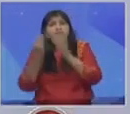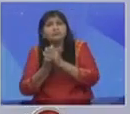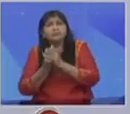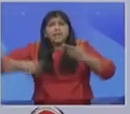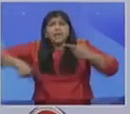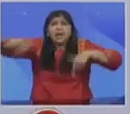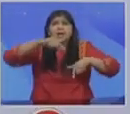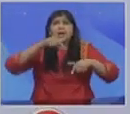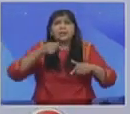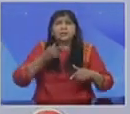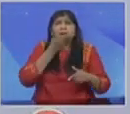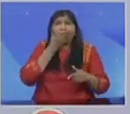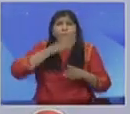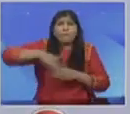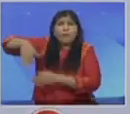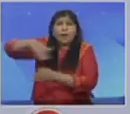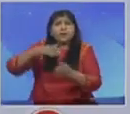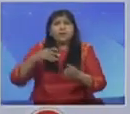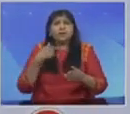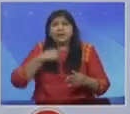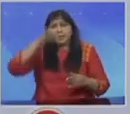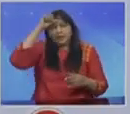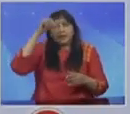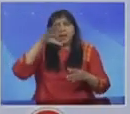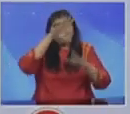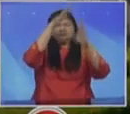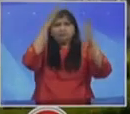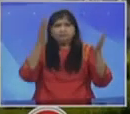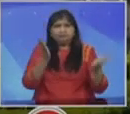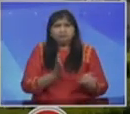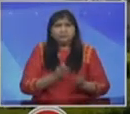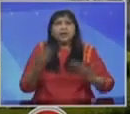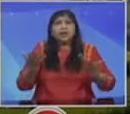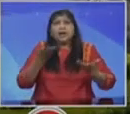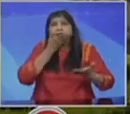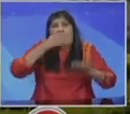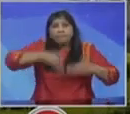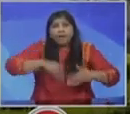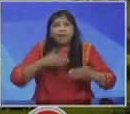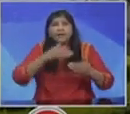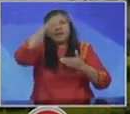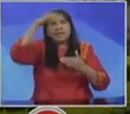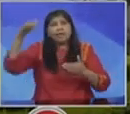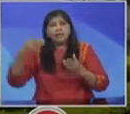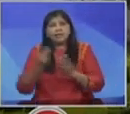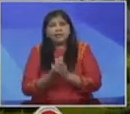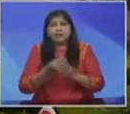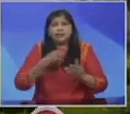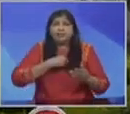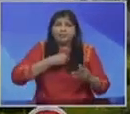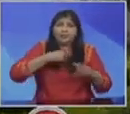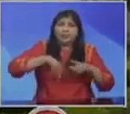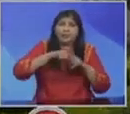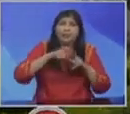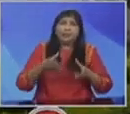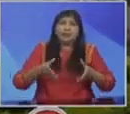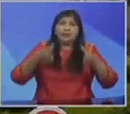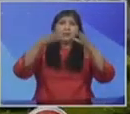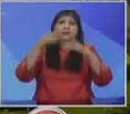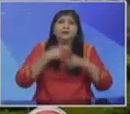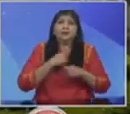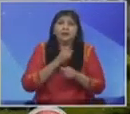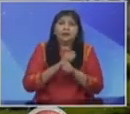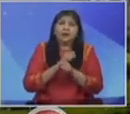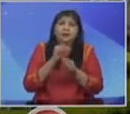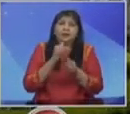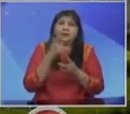मूर्त्याः नर्मदा नदीस्य उपरि भागे वर्तते। अहम् एकता मूर्त्याः